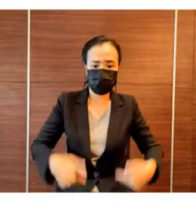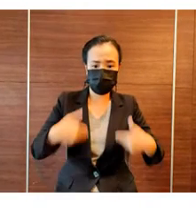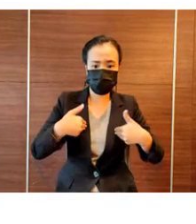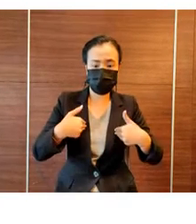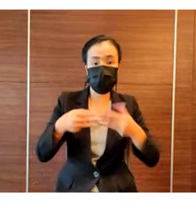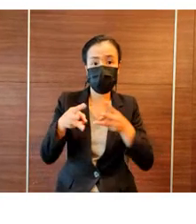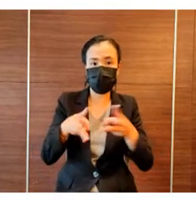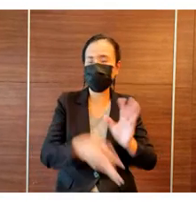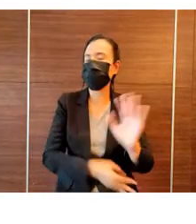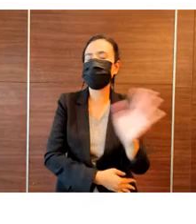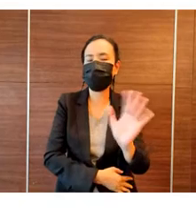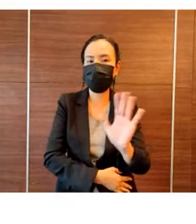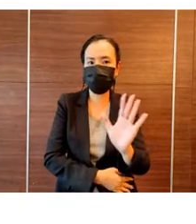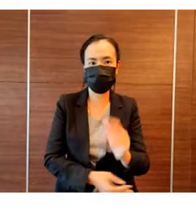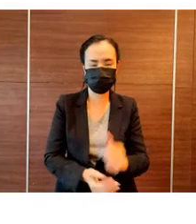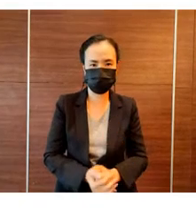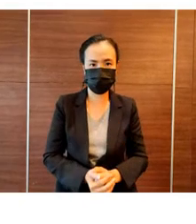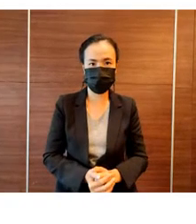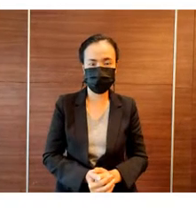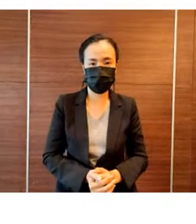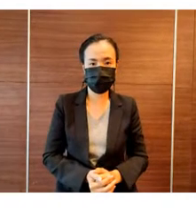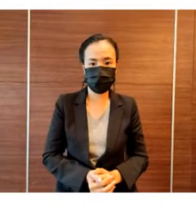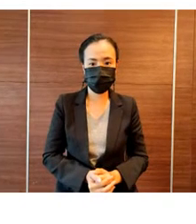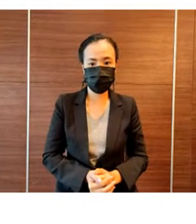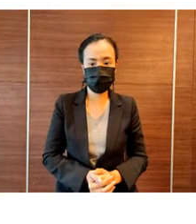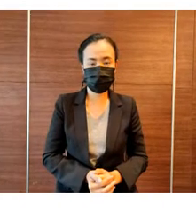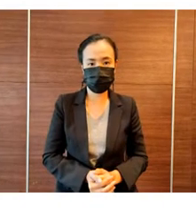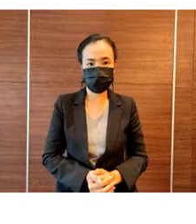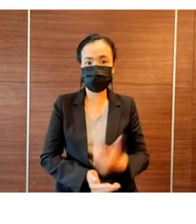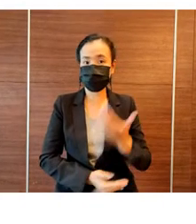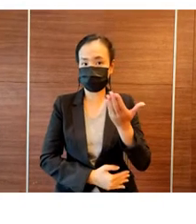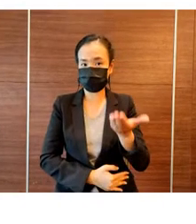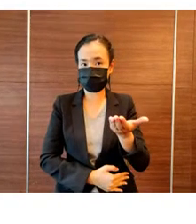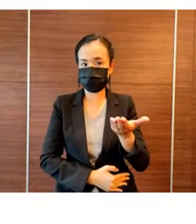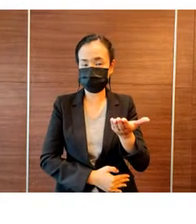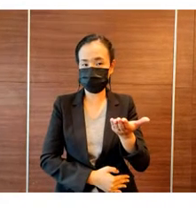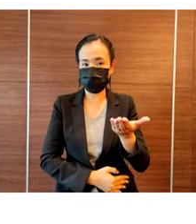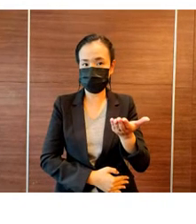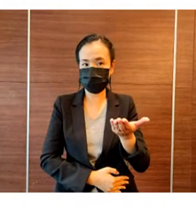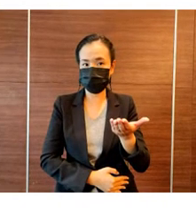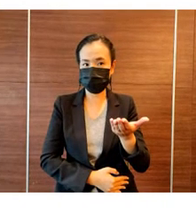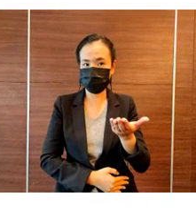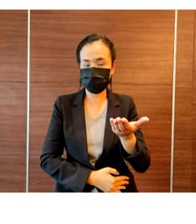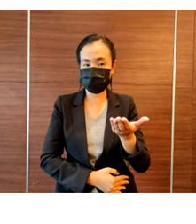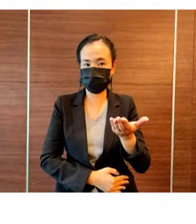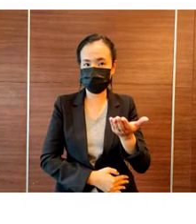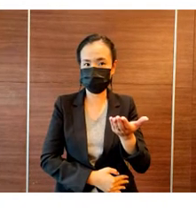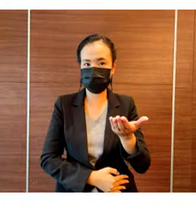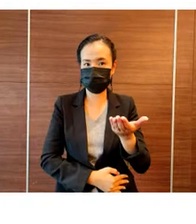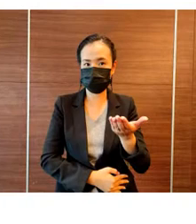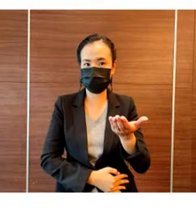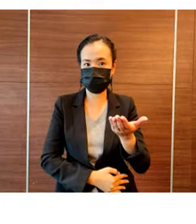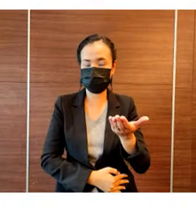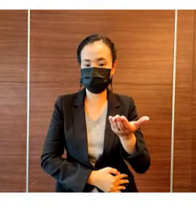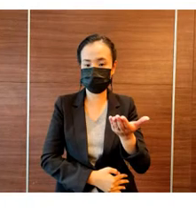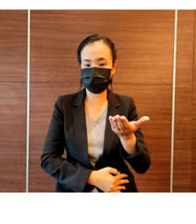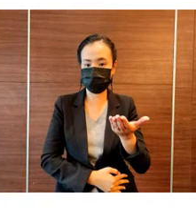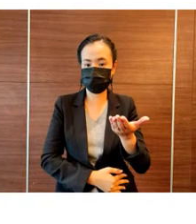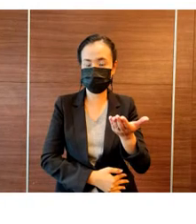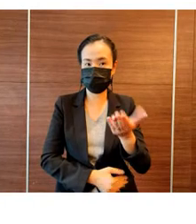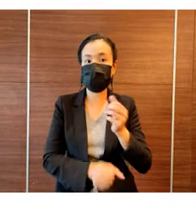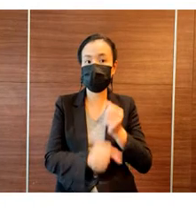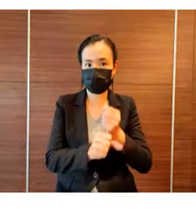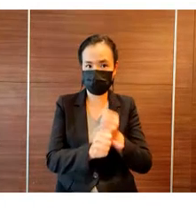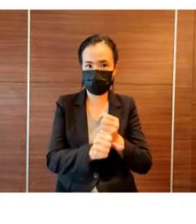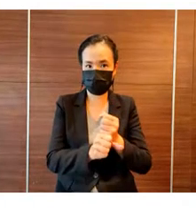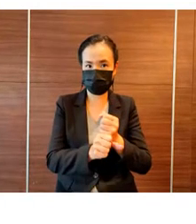คะก็อยากจะเริ่มต้นที่ขออนุญาตไปที่คนที่ทำงานโด